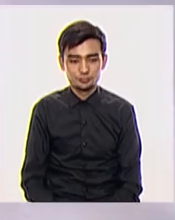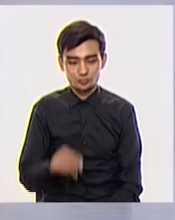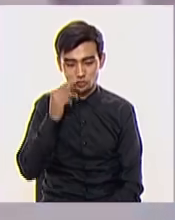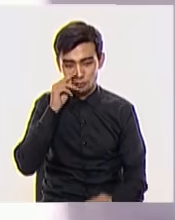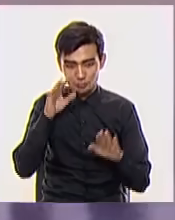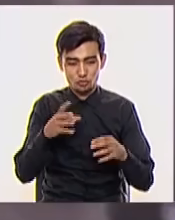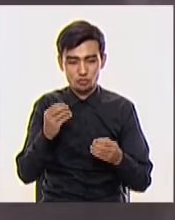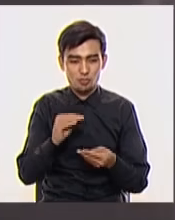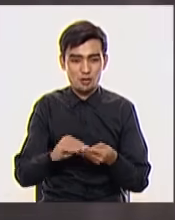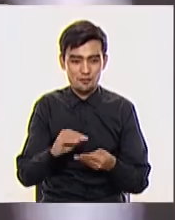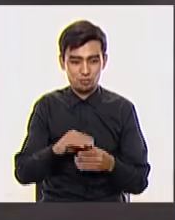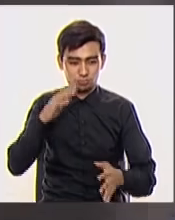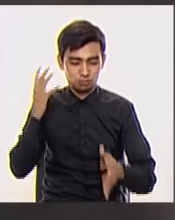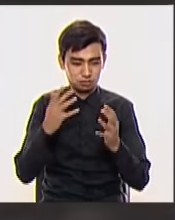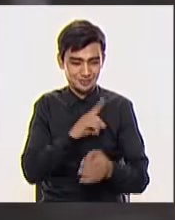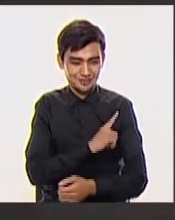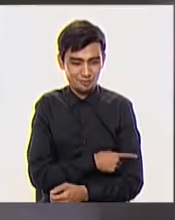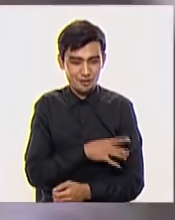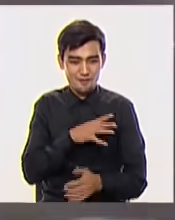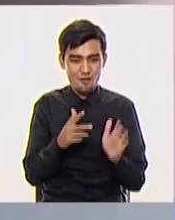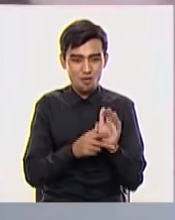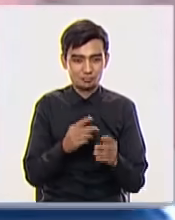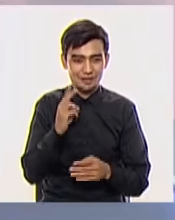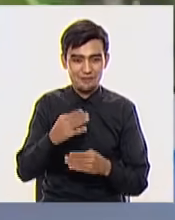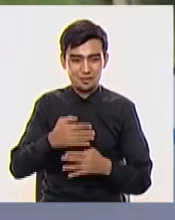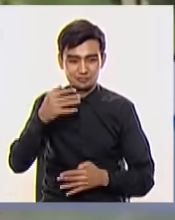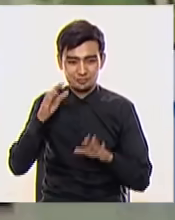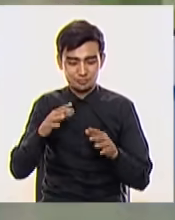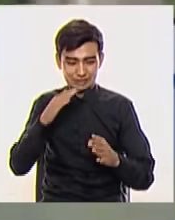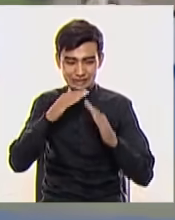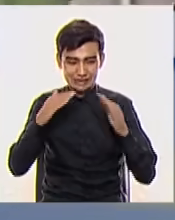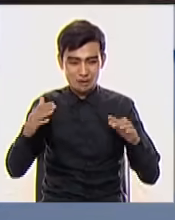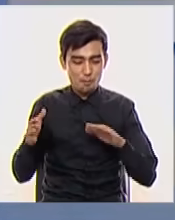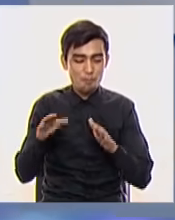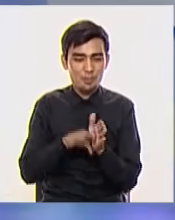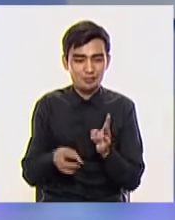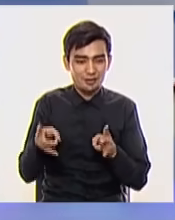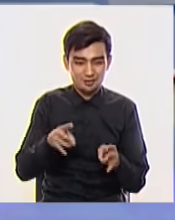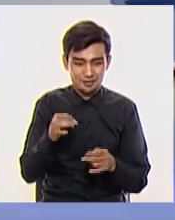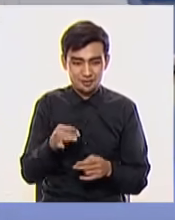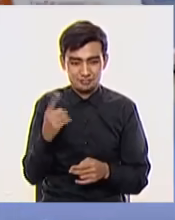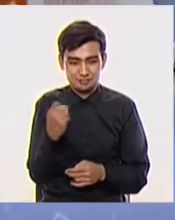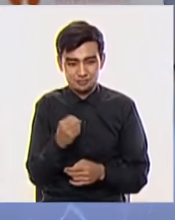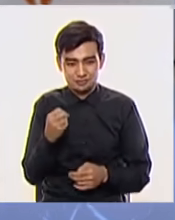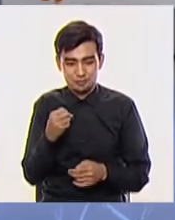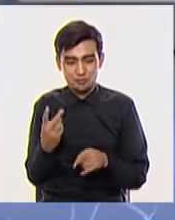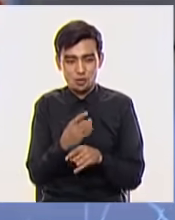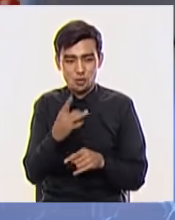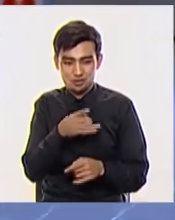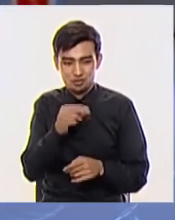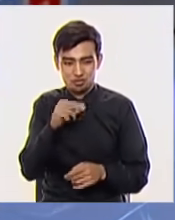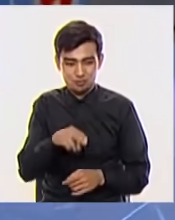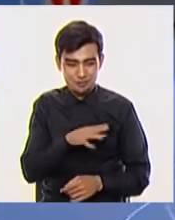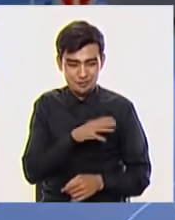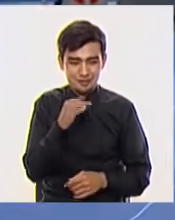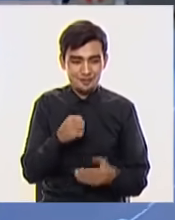Şimkentte tağı da dülöy dağıl soğuktu. 8-1'de köp qabat üy şatırsız qaldı. Bu bir aptadağı 2-nji tötönşi jağday. Jergilikti bilik buğan